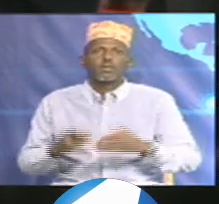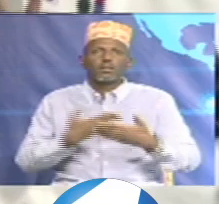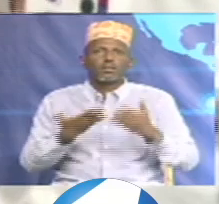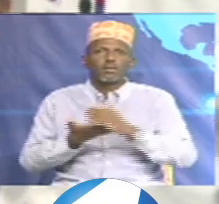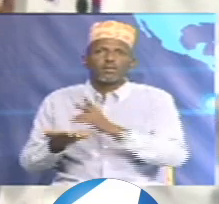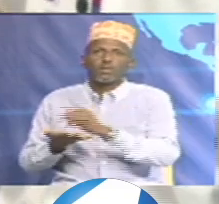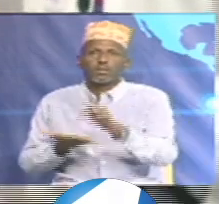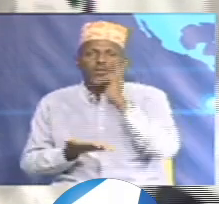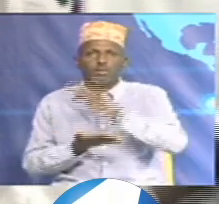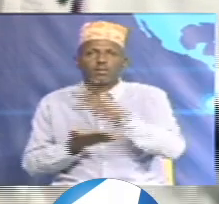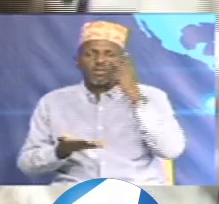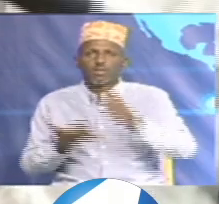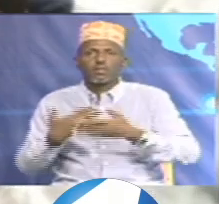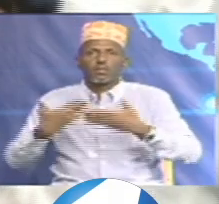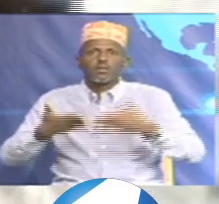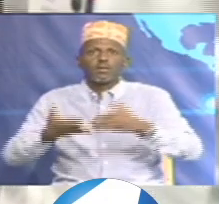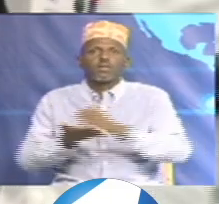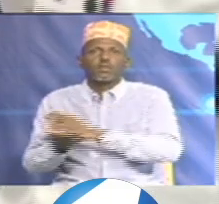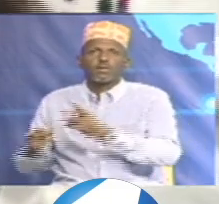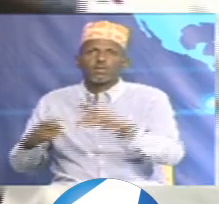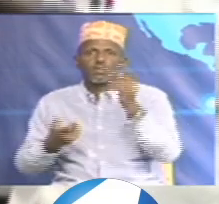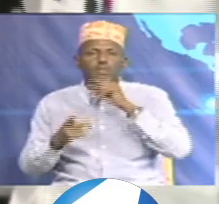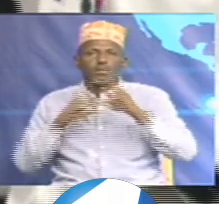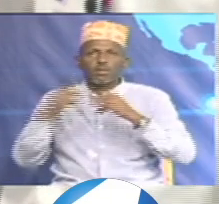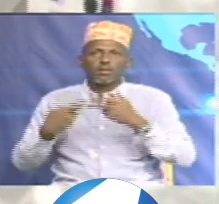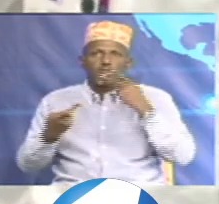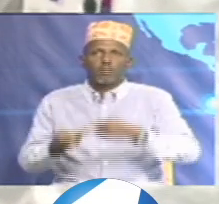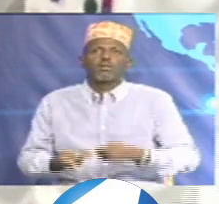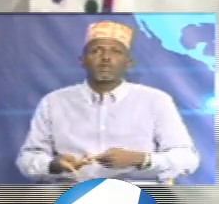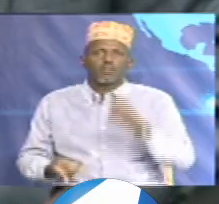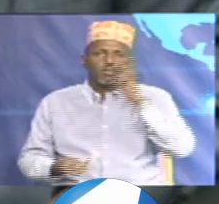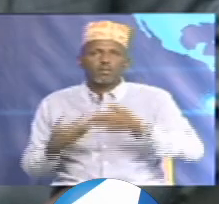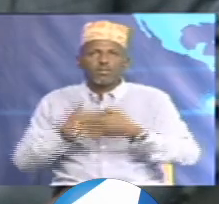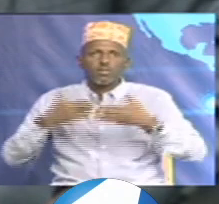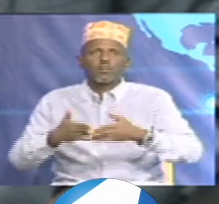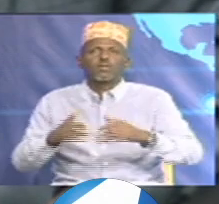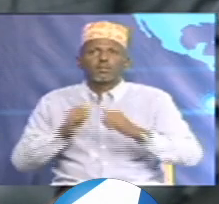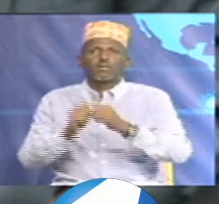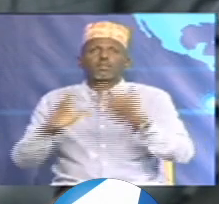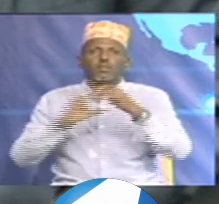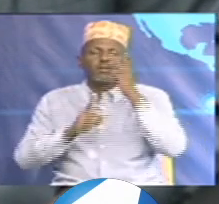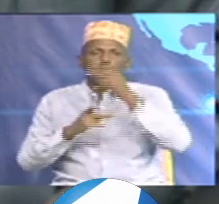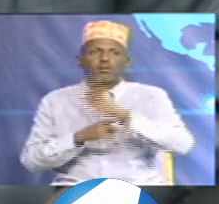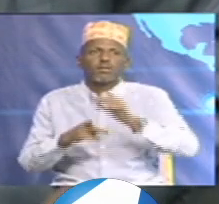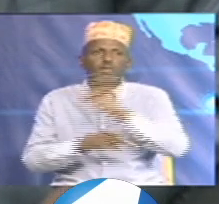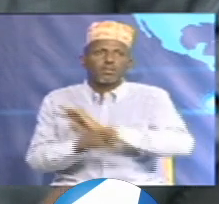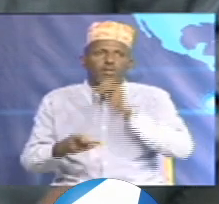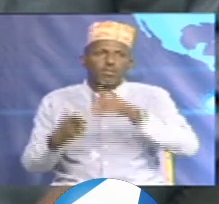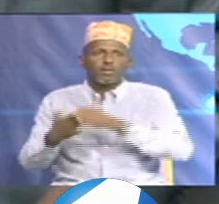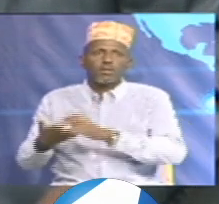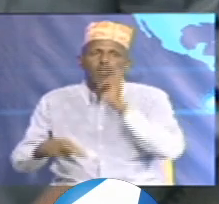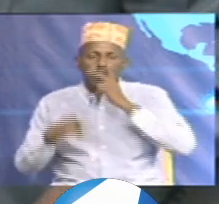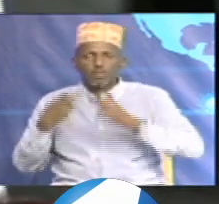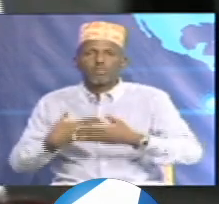un tour des stands pour voir le déroulement des entretiens. Il s'est concerté avec les pourvoyeurs d'emploi afin de partager les